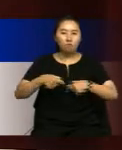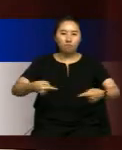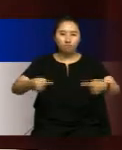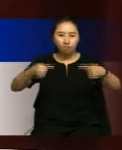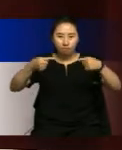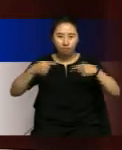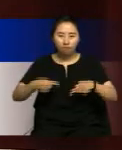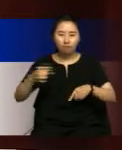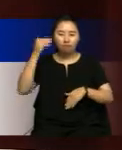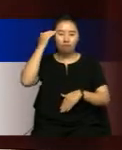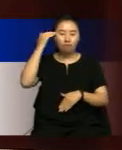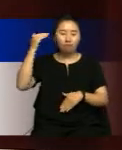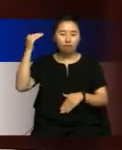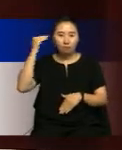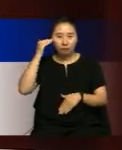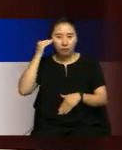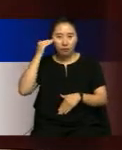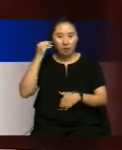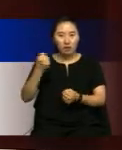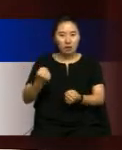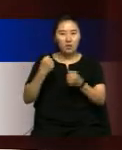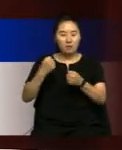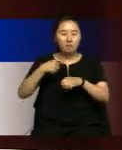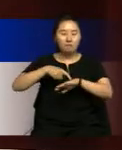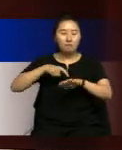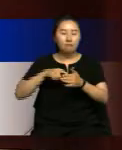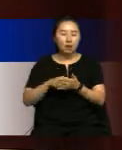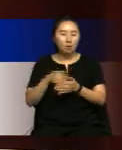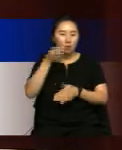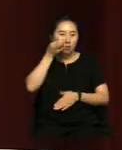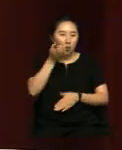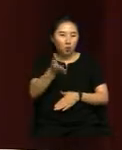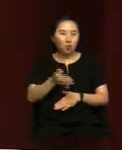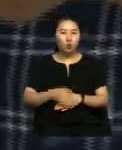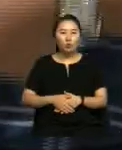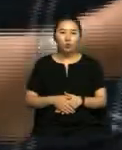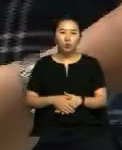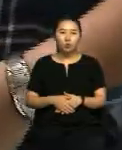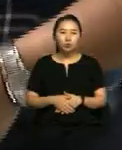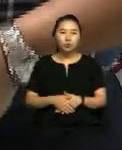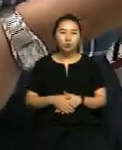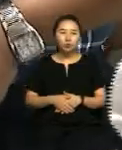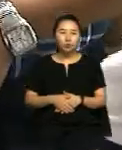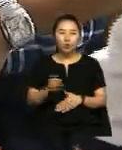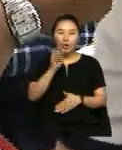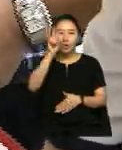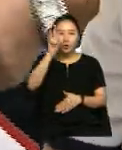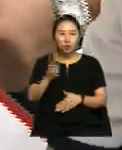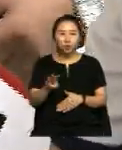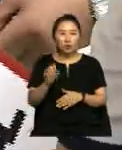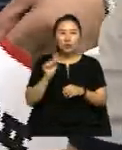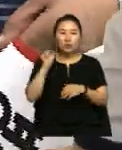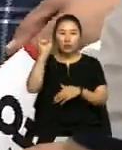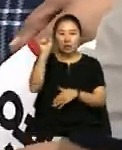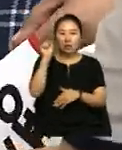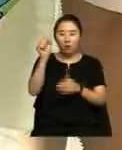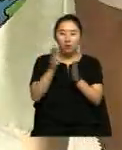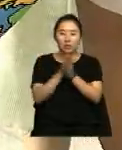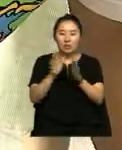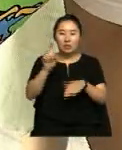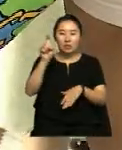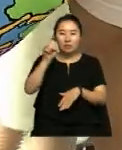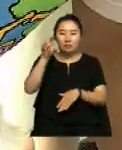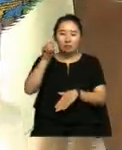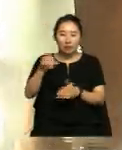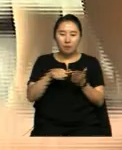동참하여 대한민국의 저력과 의지를 보여주겠습니다. 양주시는 이날 결의대회를 시작으로 10만